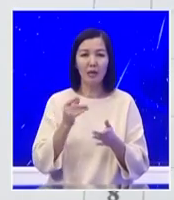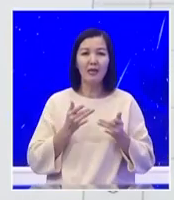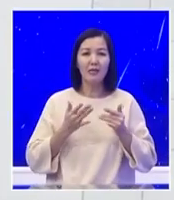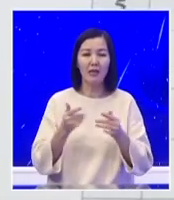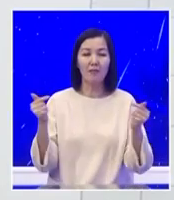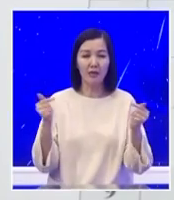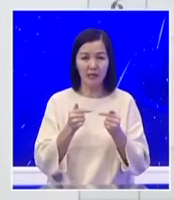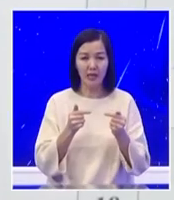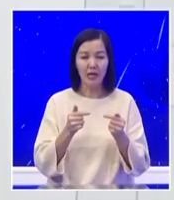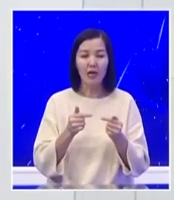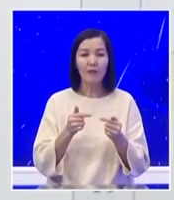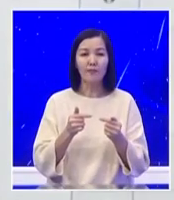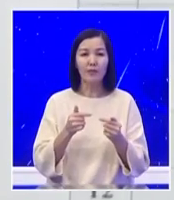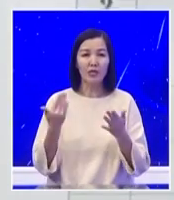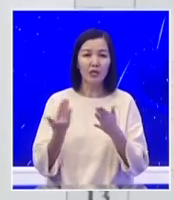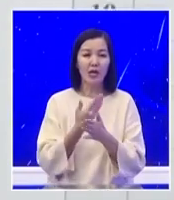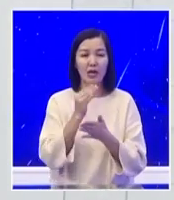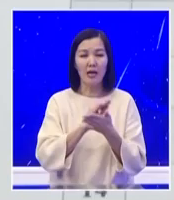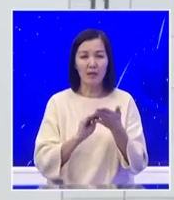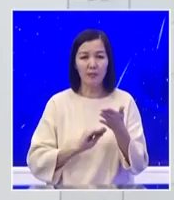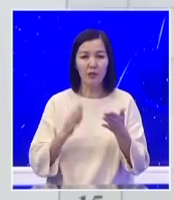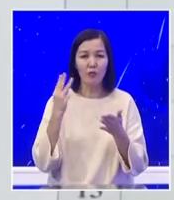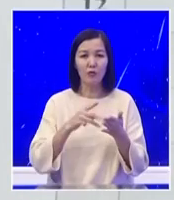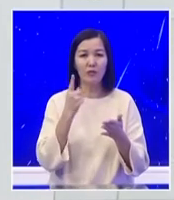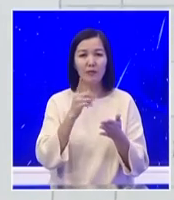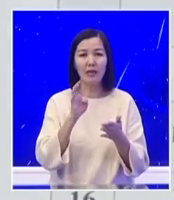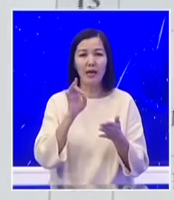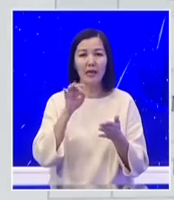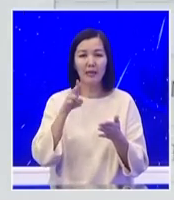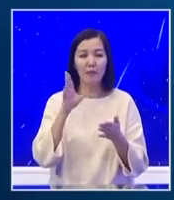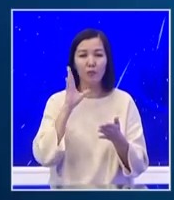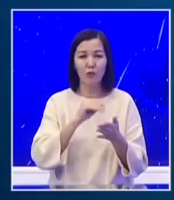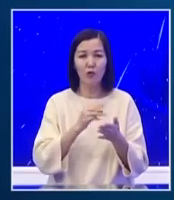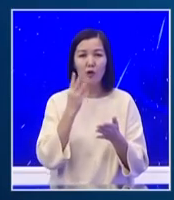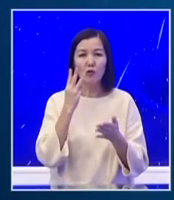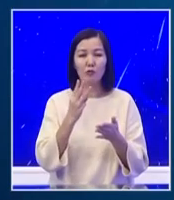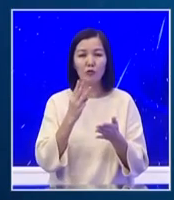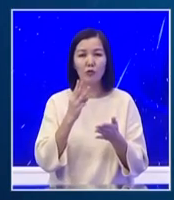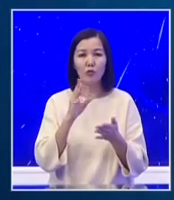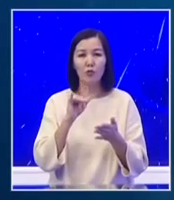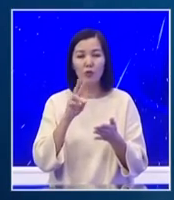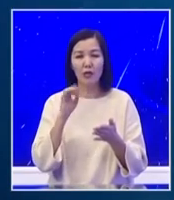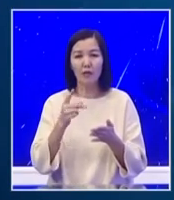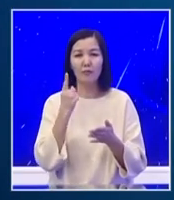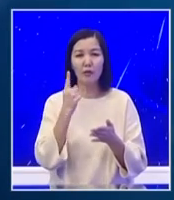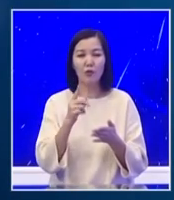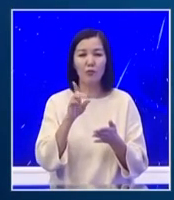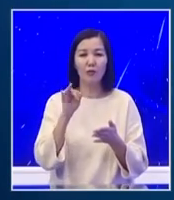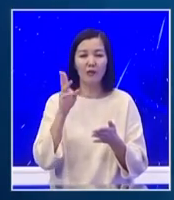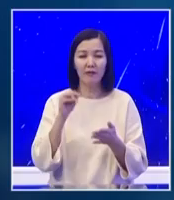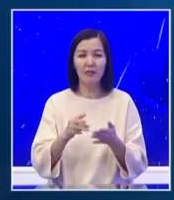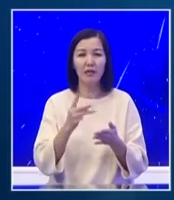сай келген. Сөйтіп, жаңа әліпбиде 31 әріп болуы мүмкін. Оның 3-еуі умлаут, 1-еуі брефис, 1-еуі